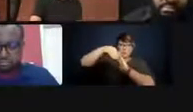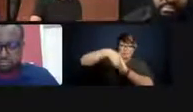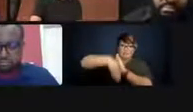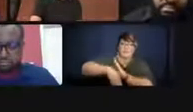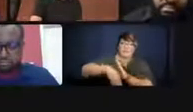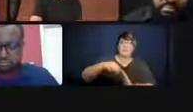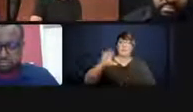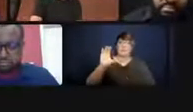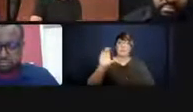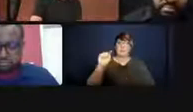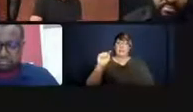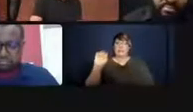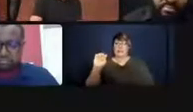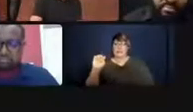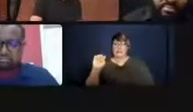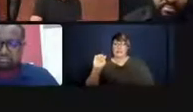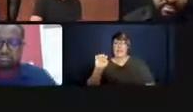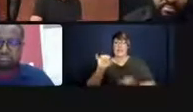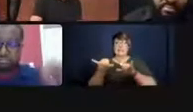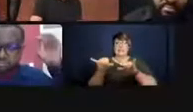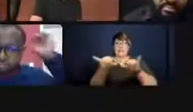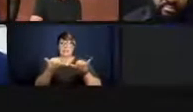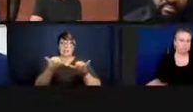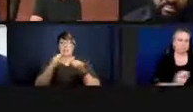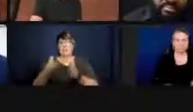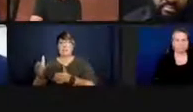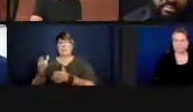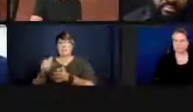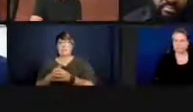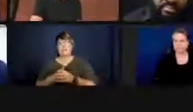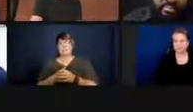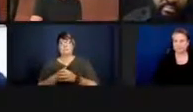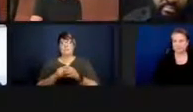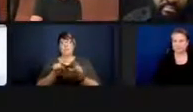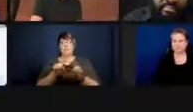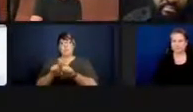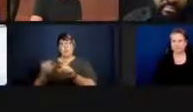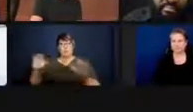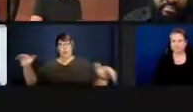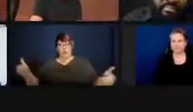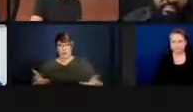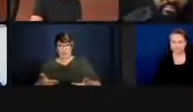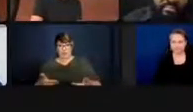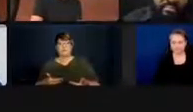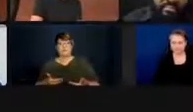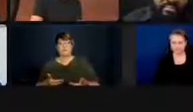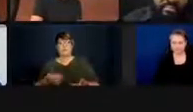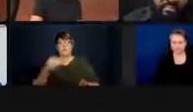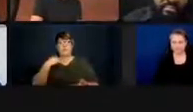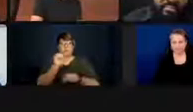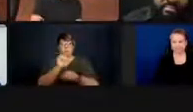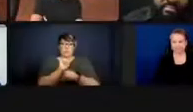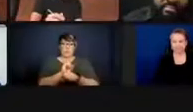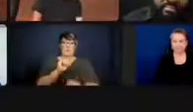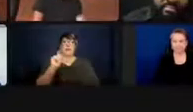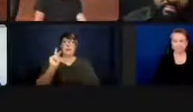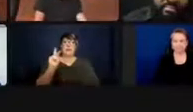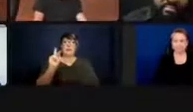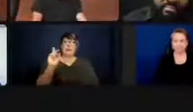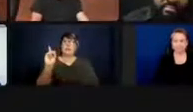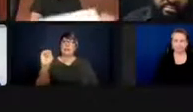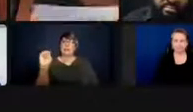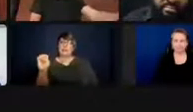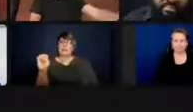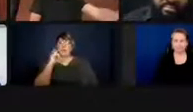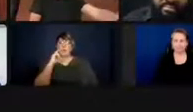ili waweze kujua viwango ambavyo tunahitaji kufikia. Pia tuna ajiri,